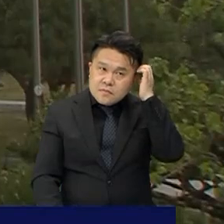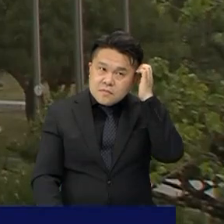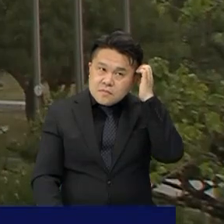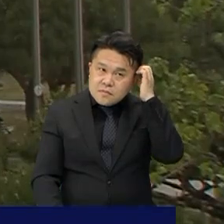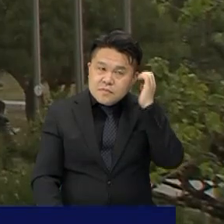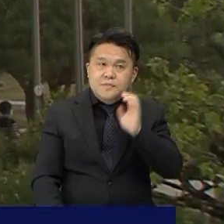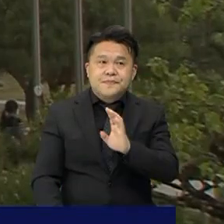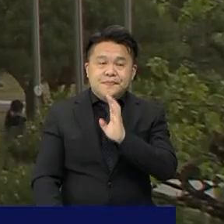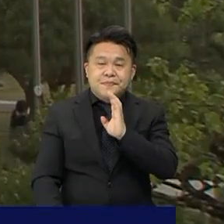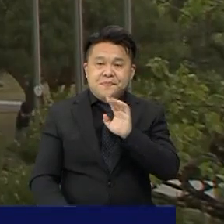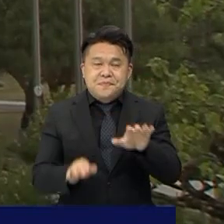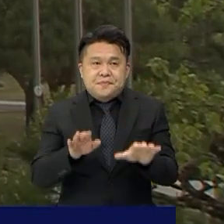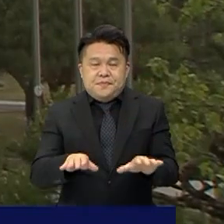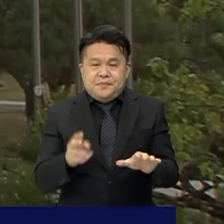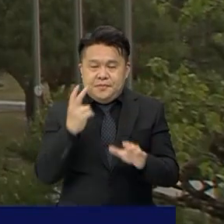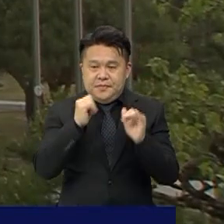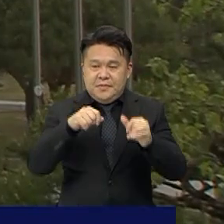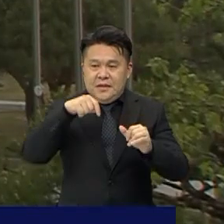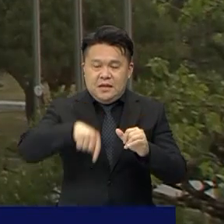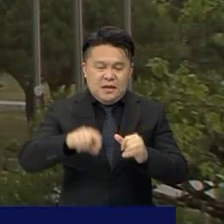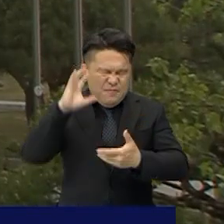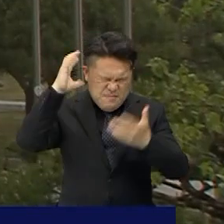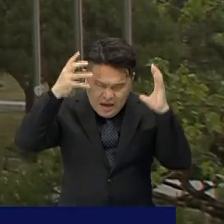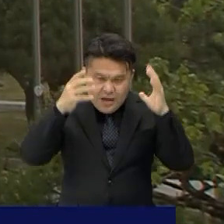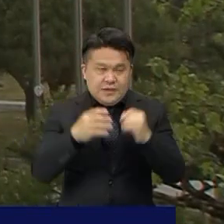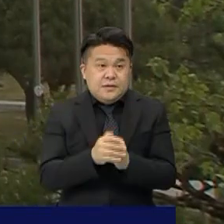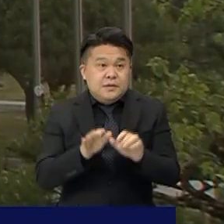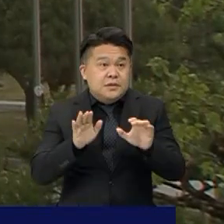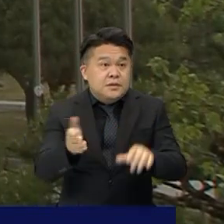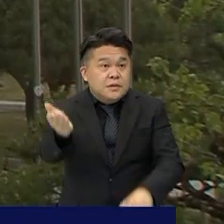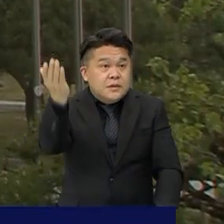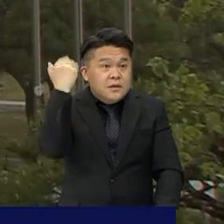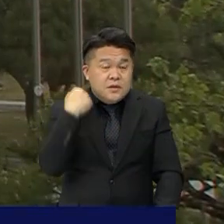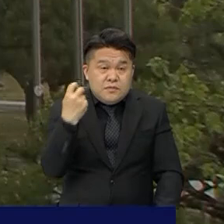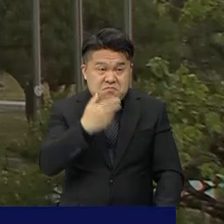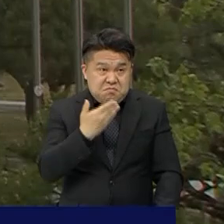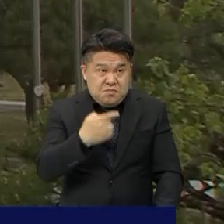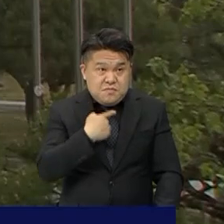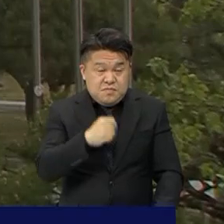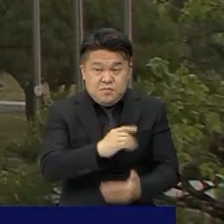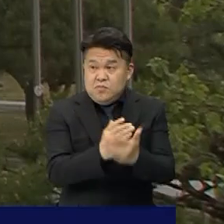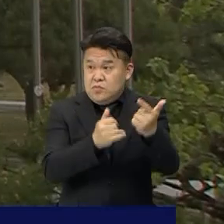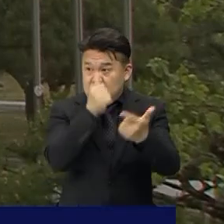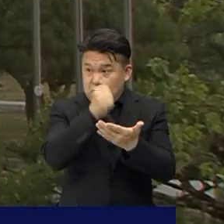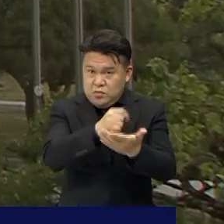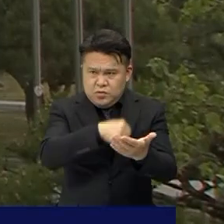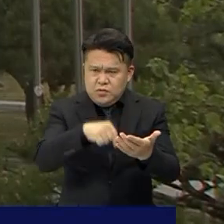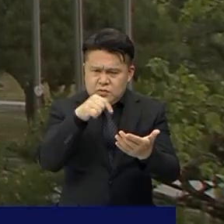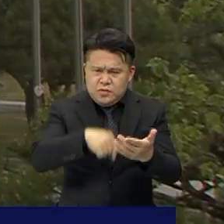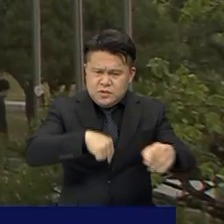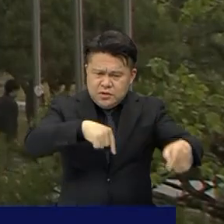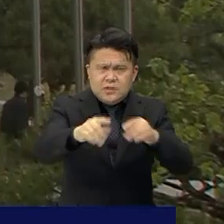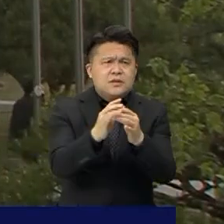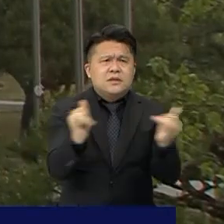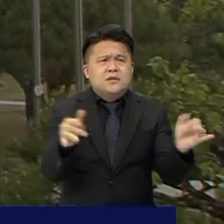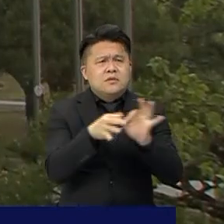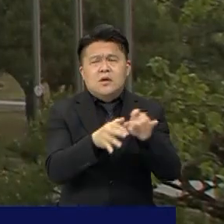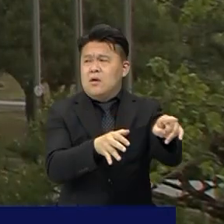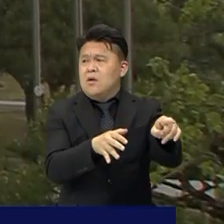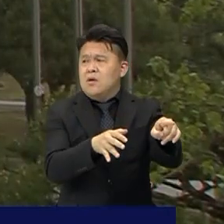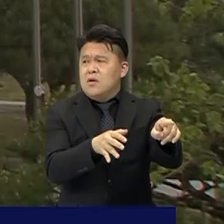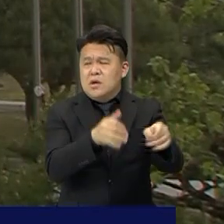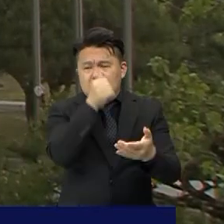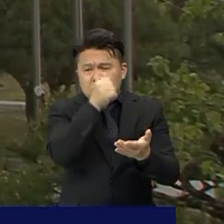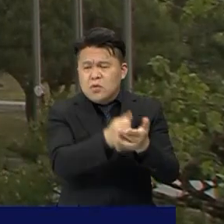네, 검찰 내부는 그야말로 발칵 뒤집혔습니다. 기존에 수사가 가능했던 6대 범죄 가운데 정치인들이 대상인